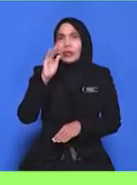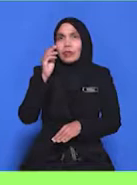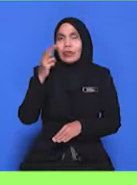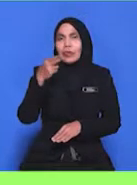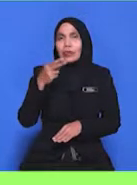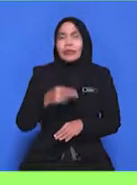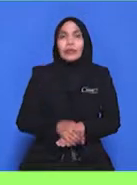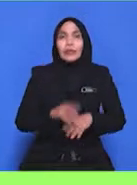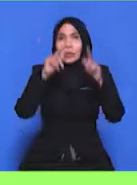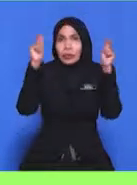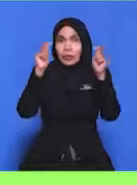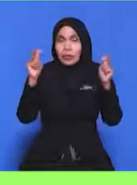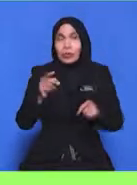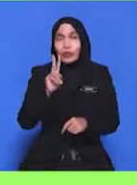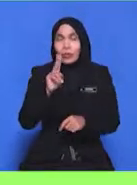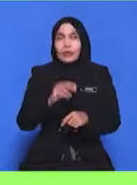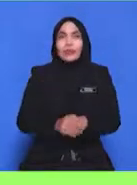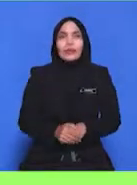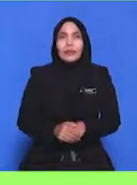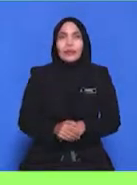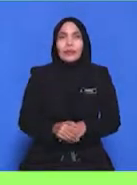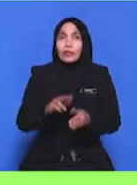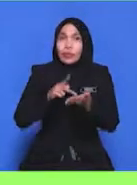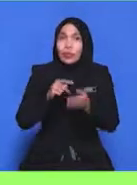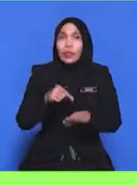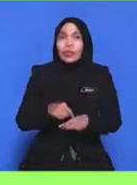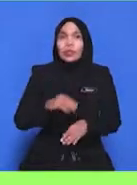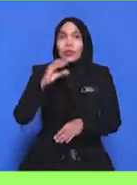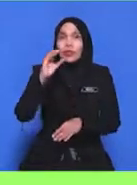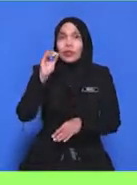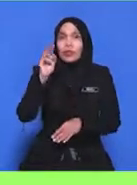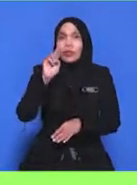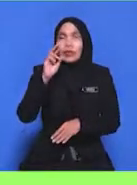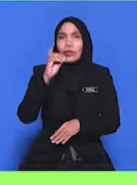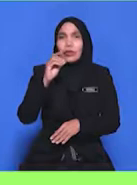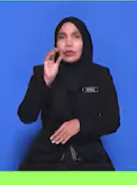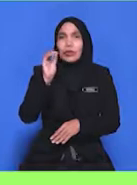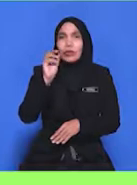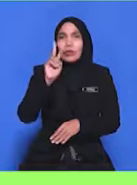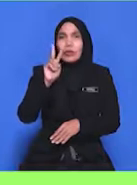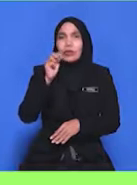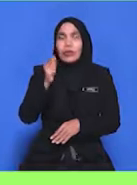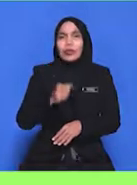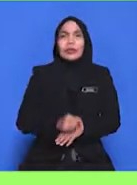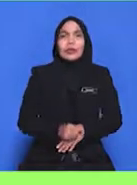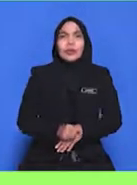Manakala tahap kedua berpusat di Cordoba, iaitu bermula pada